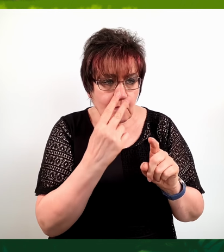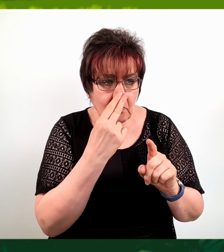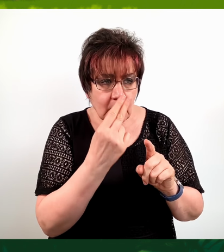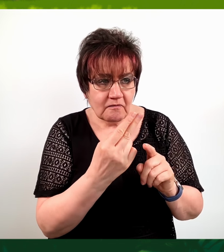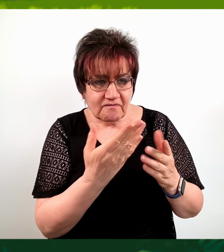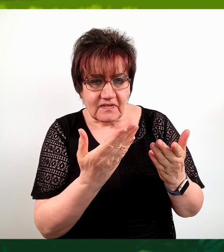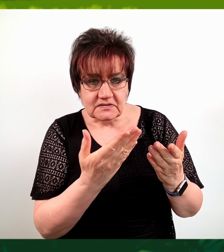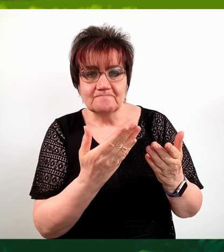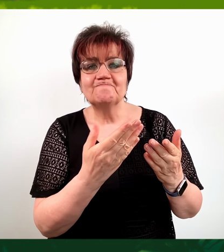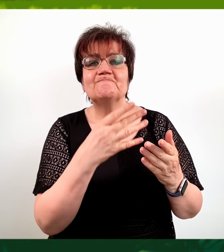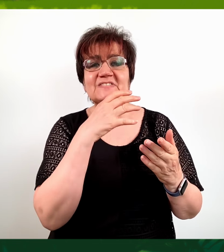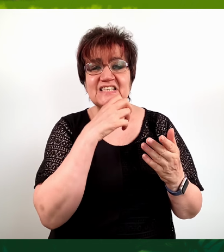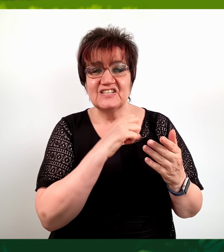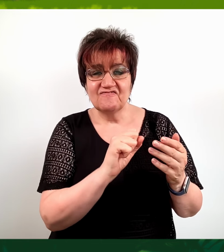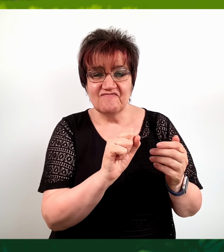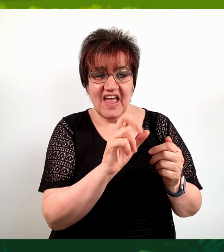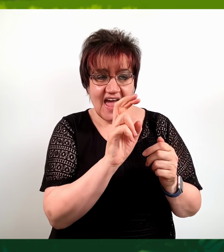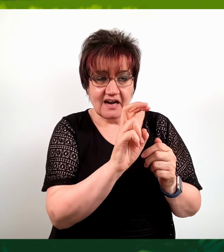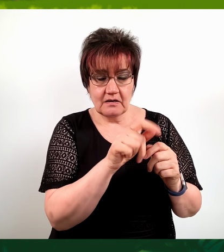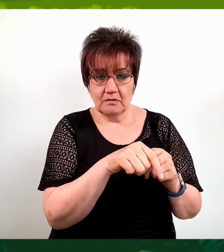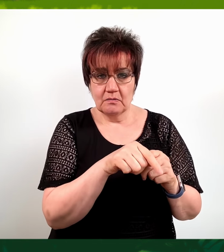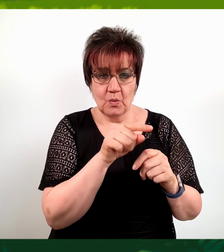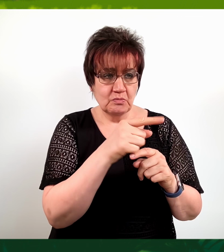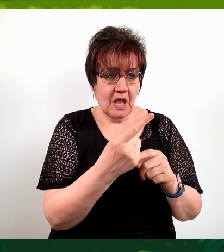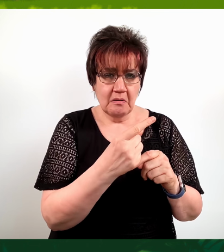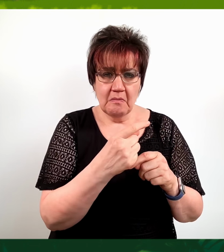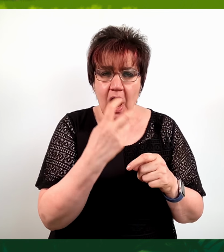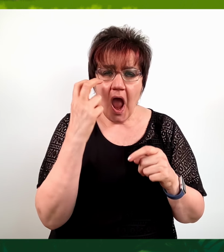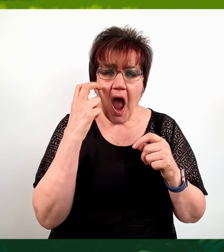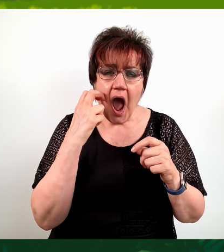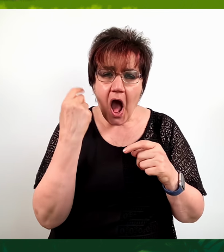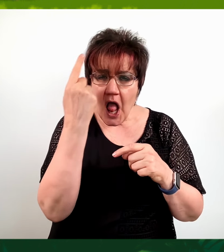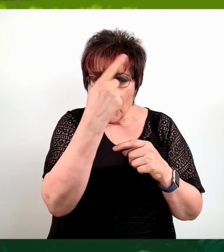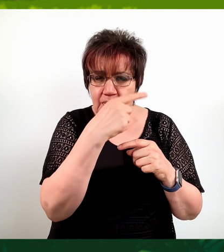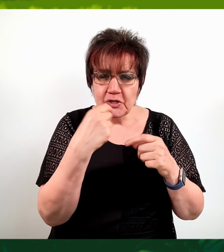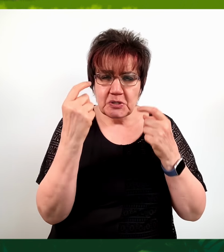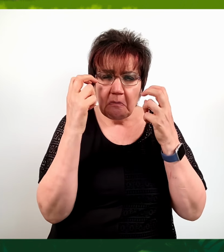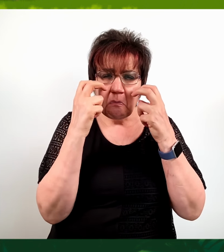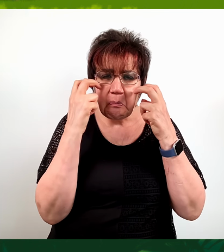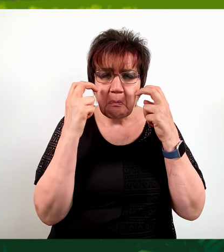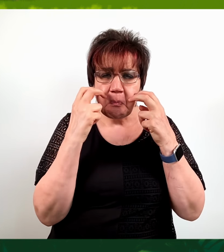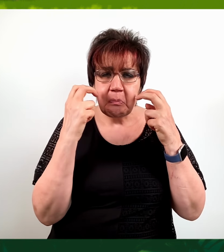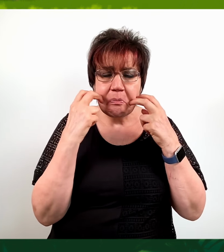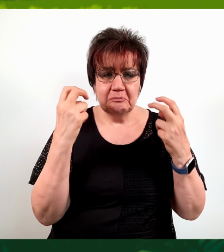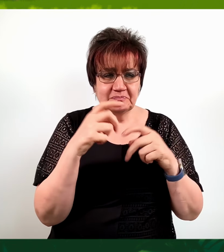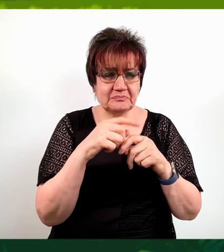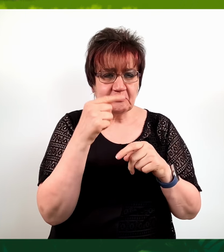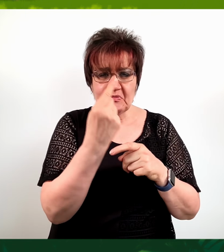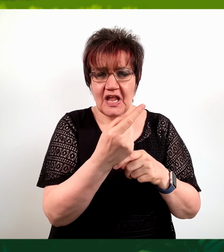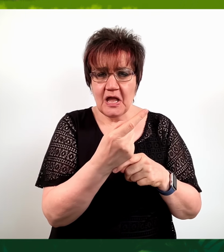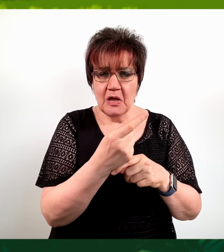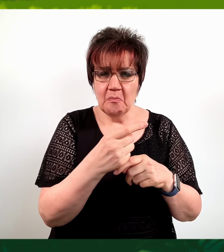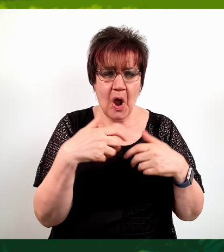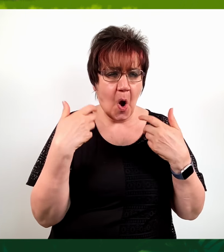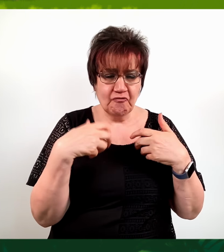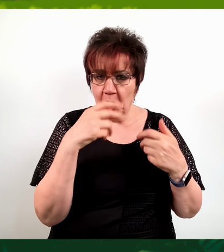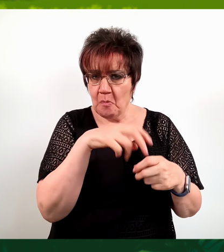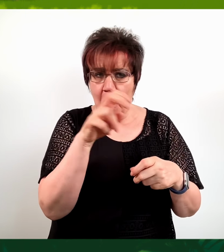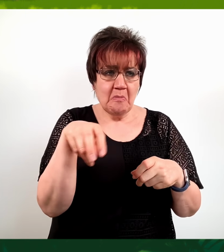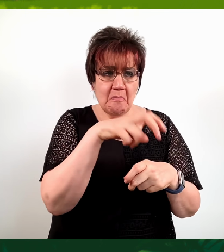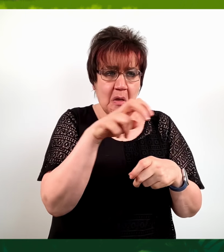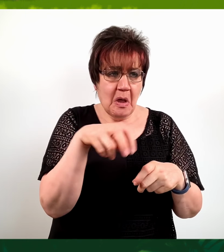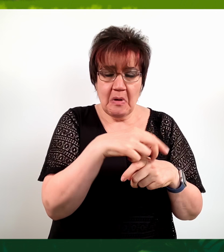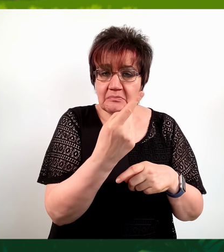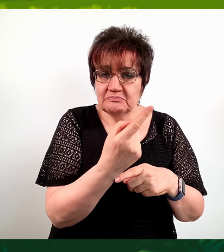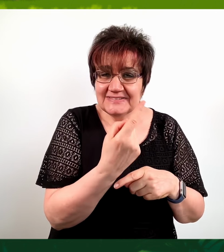einen Zwerg mit einem uralten, verknitterten Gesicht, der aufgeregt hin und her hüpfte, denn er